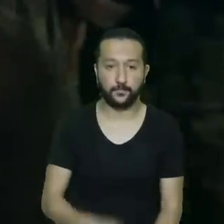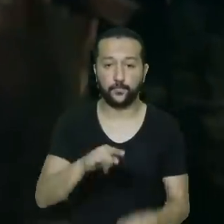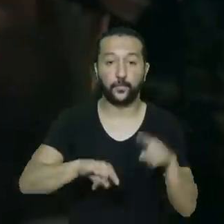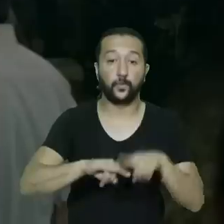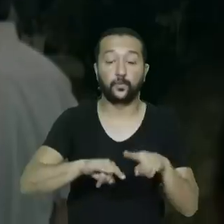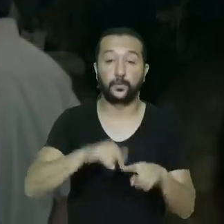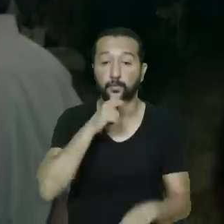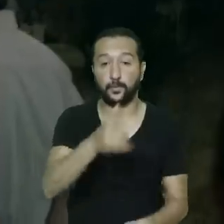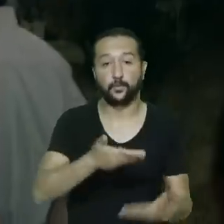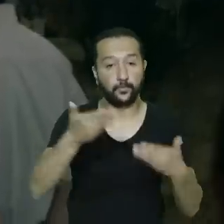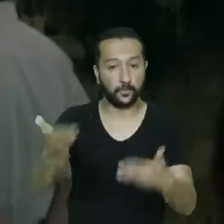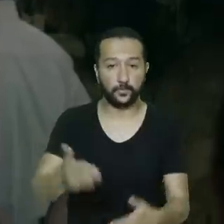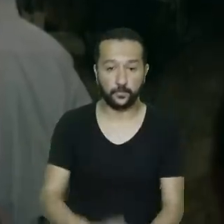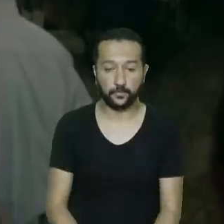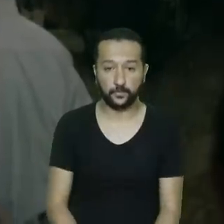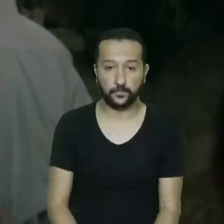Hüseyin Bey, buyurun.